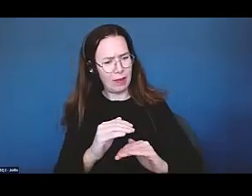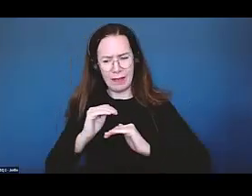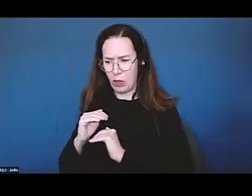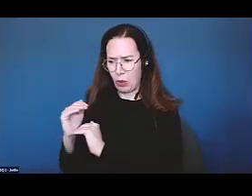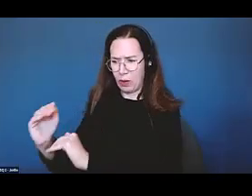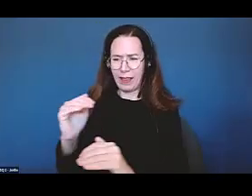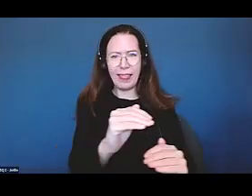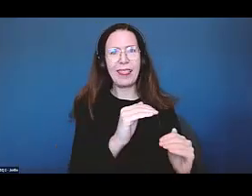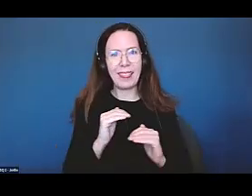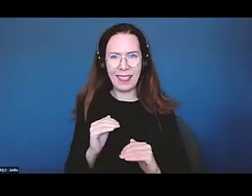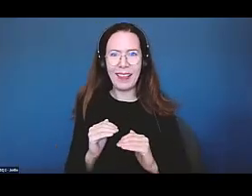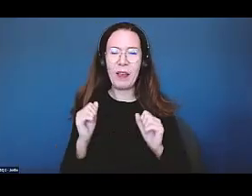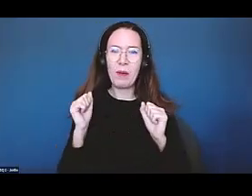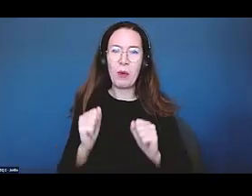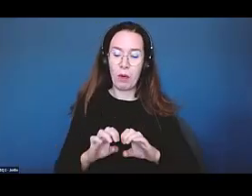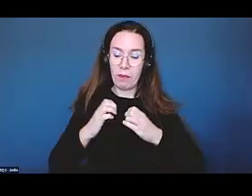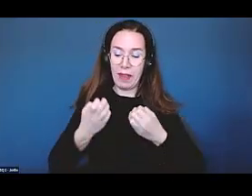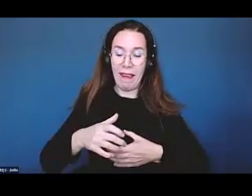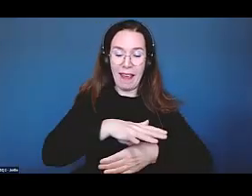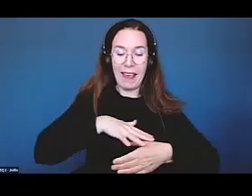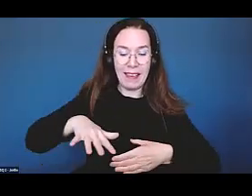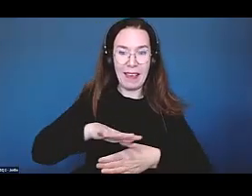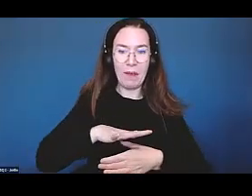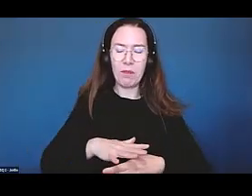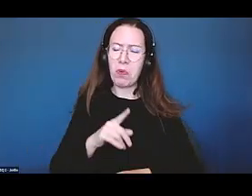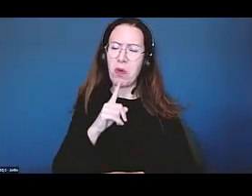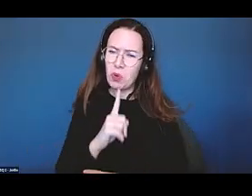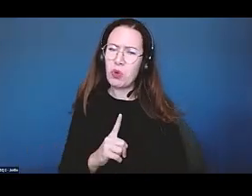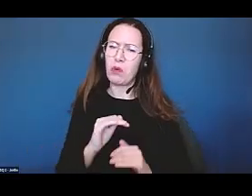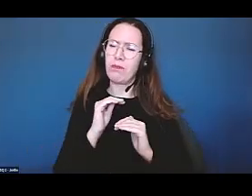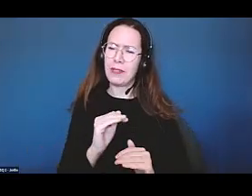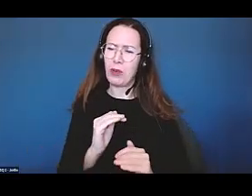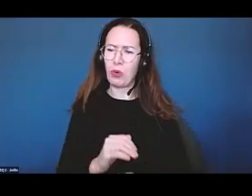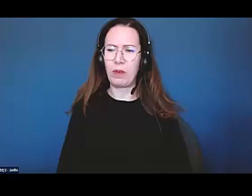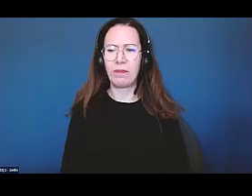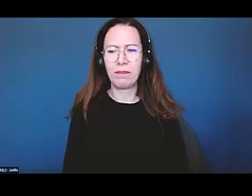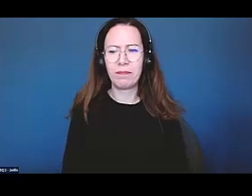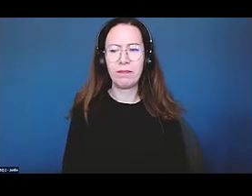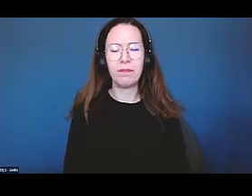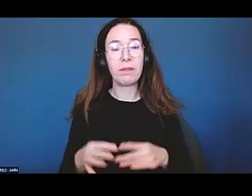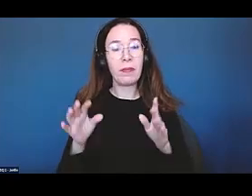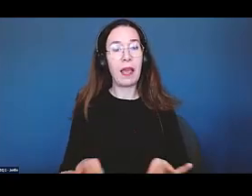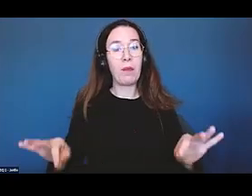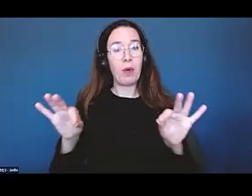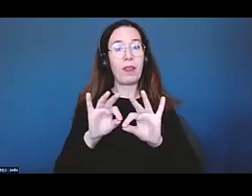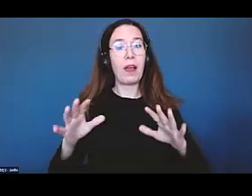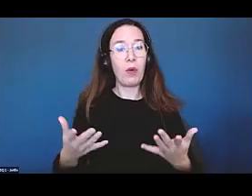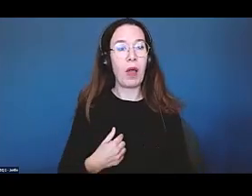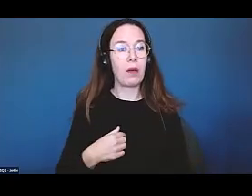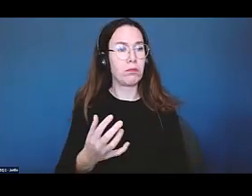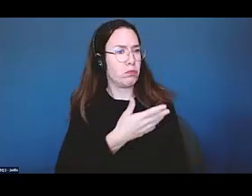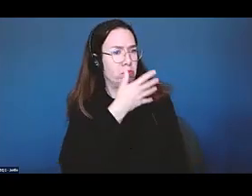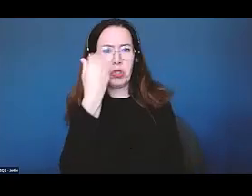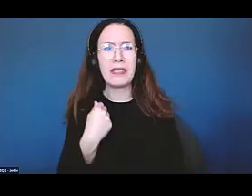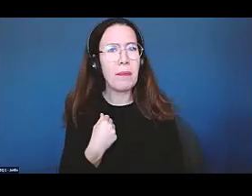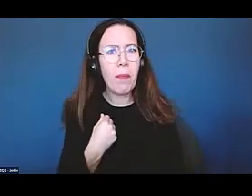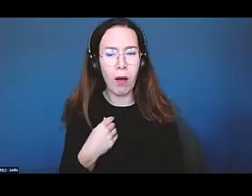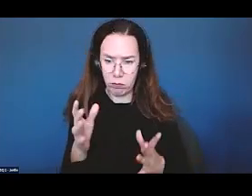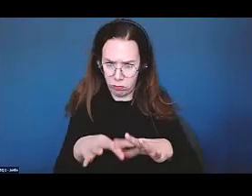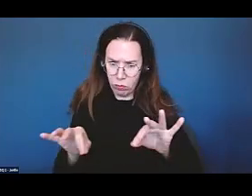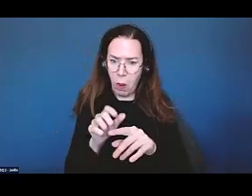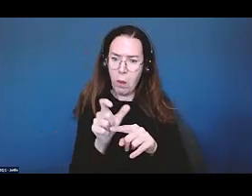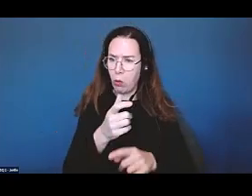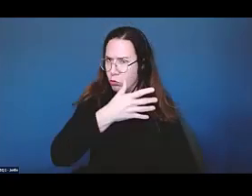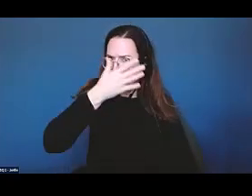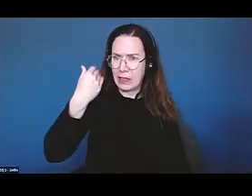sécurité les uns envers les autres et de travailler au sein d'une équipe sécure. Et il est important aussi de commencer en disant, je ne sais pas.